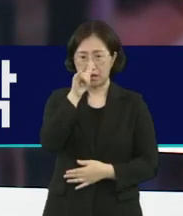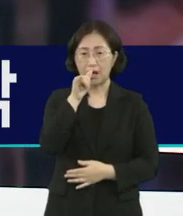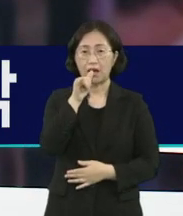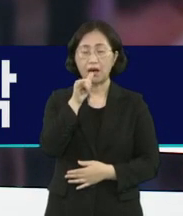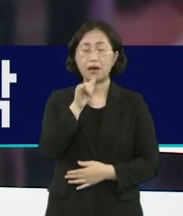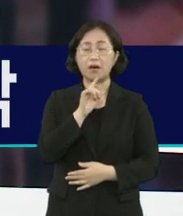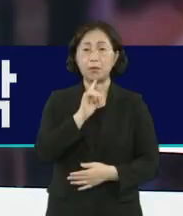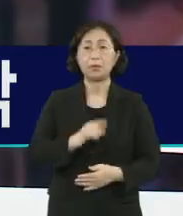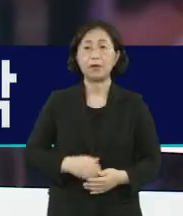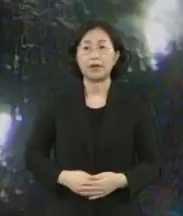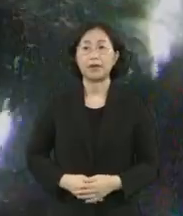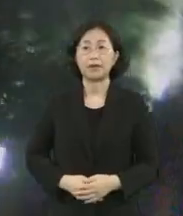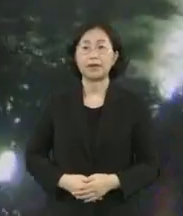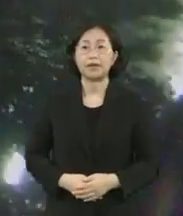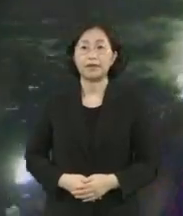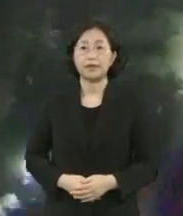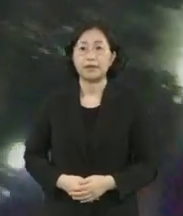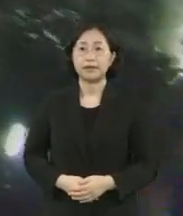기자입니다.